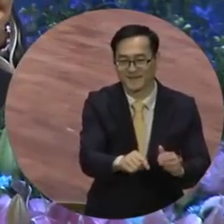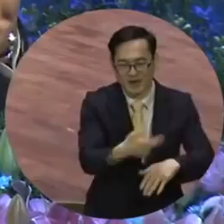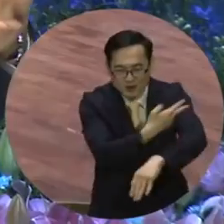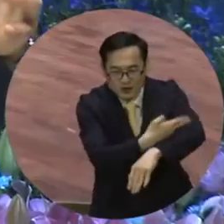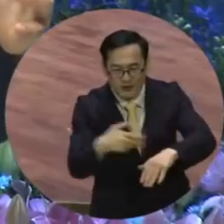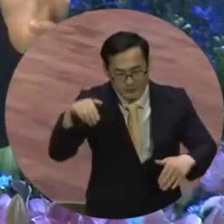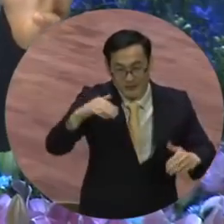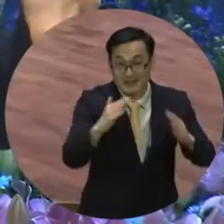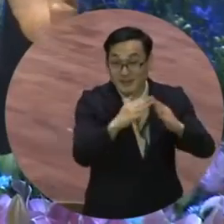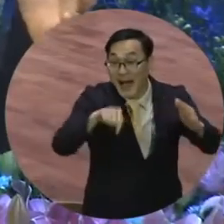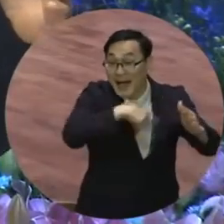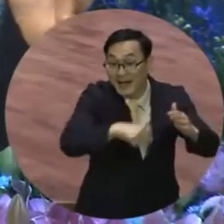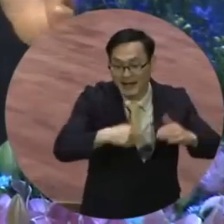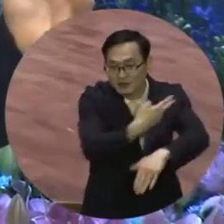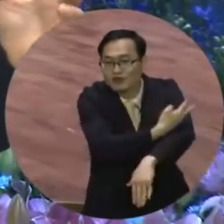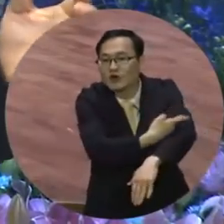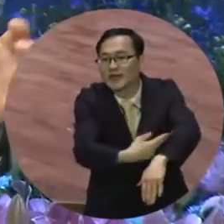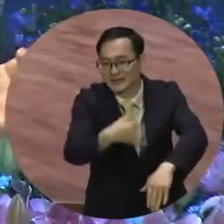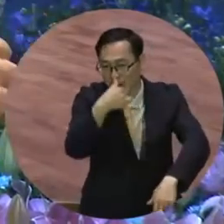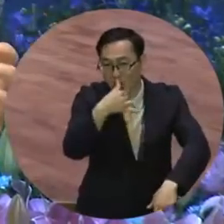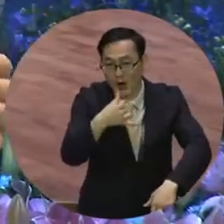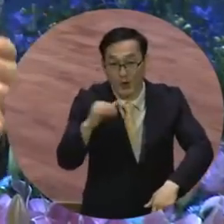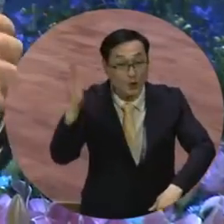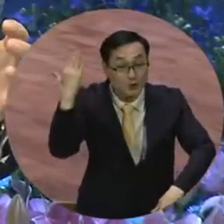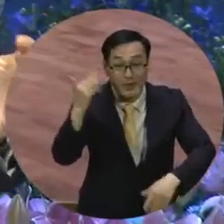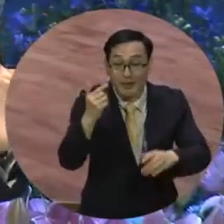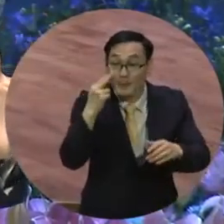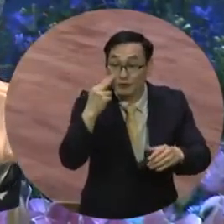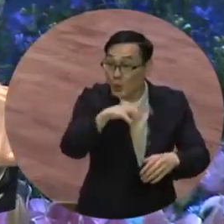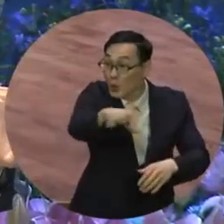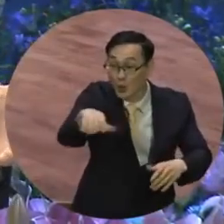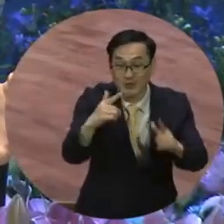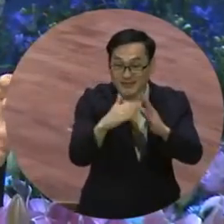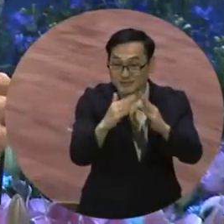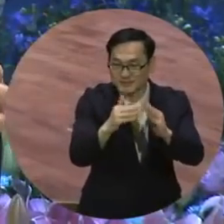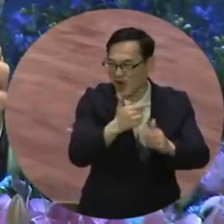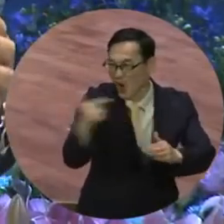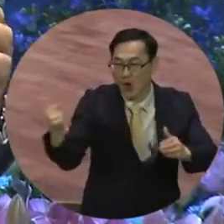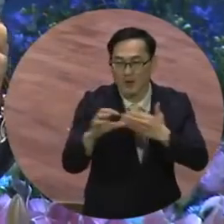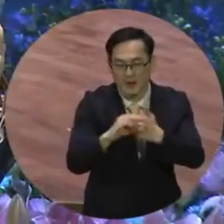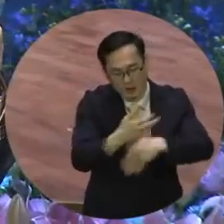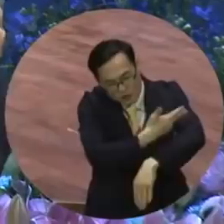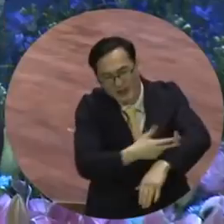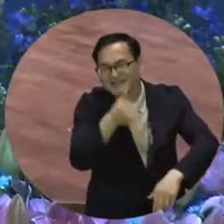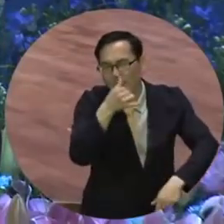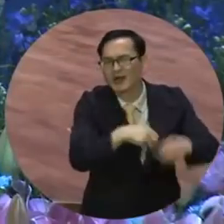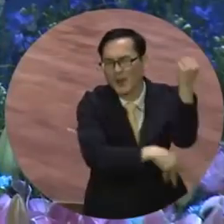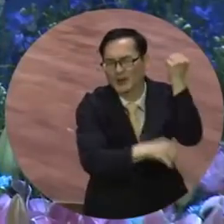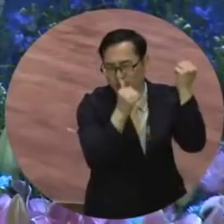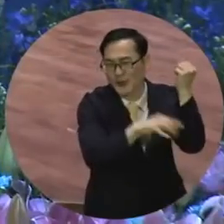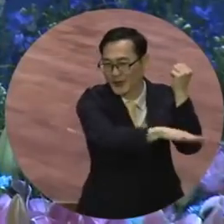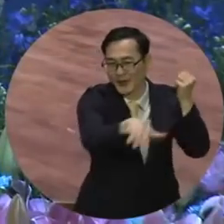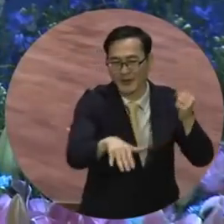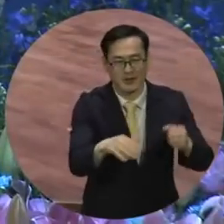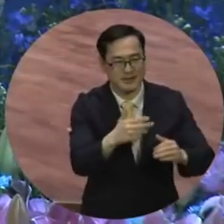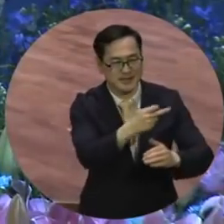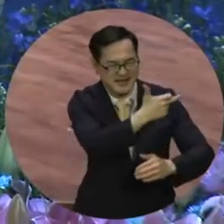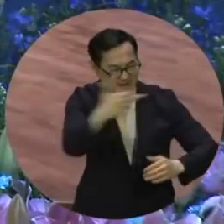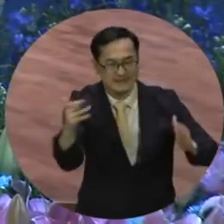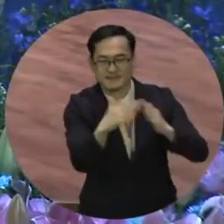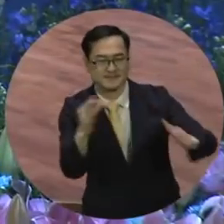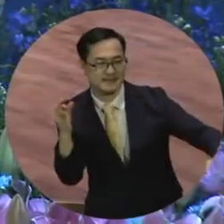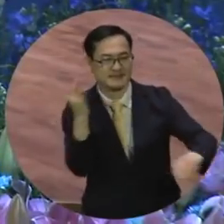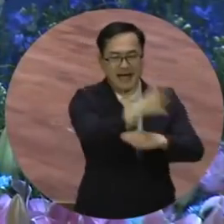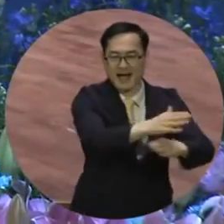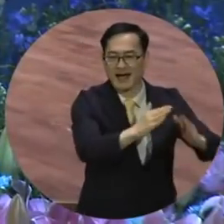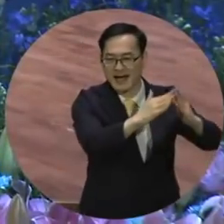수영장이 있는, 미국은 좀 큰 집은 다 수영장이 있어요. 수영장이 다 그냥 큰 저택을 샀어요. 그런데